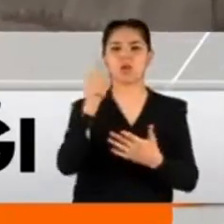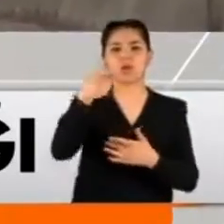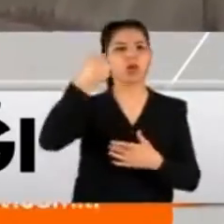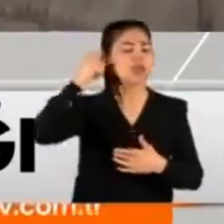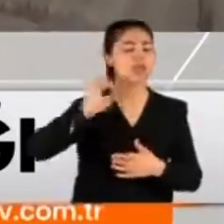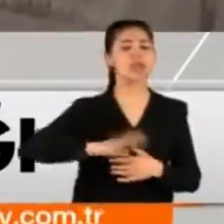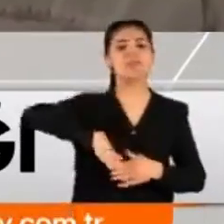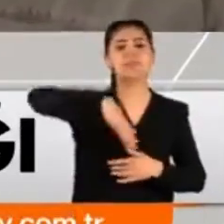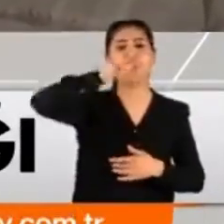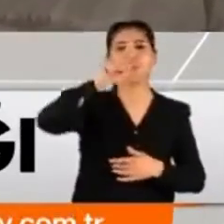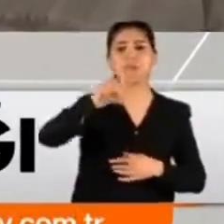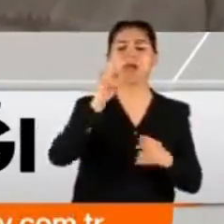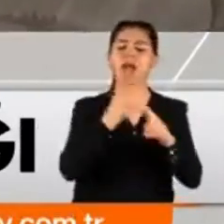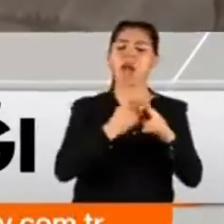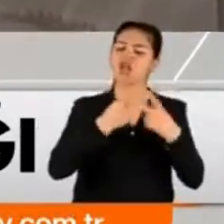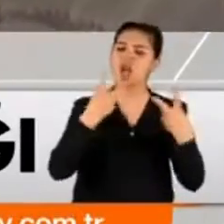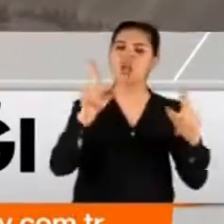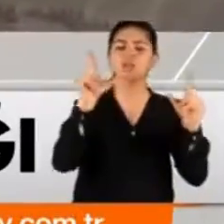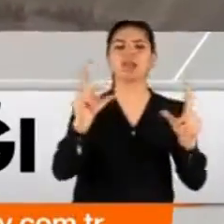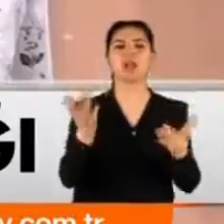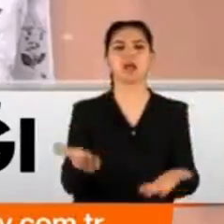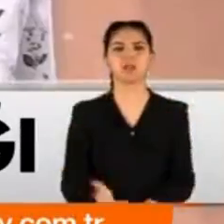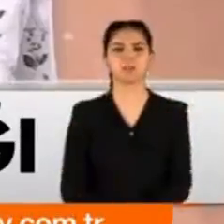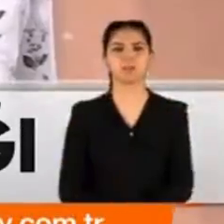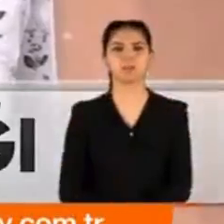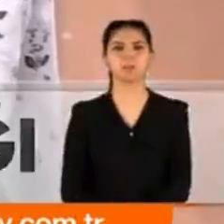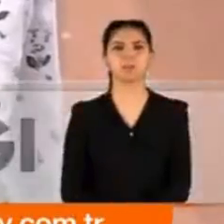işletme merkez bir an evvel açılması gerekmektedir şu